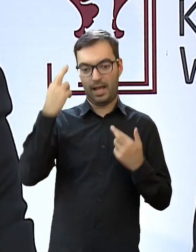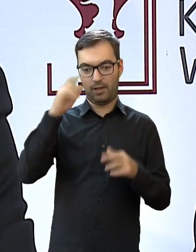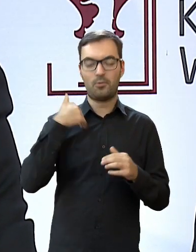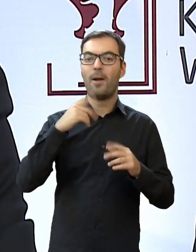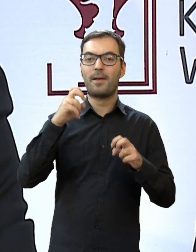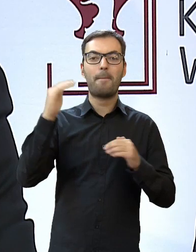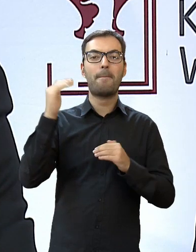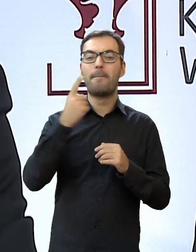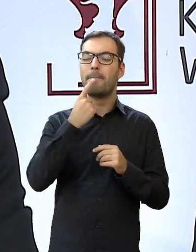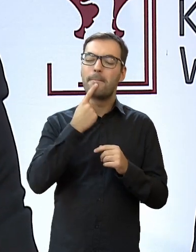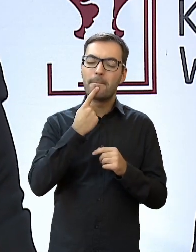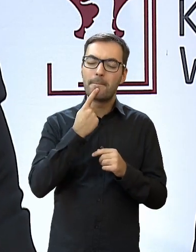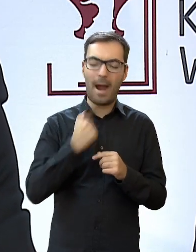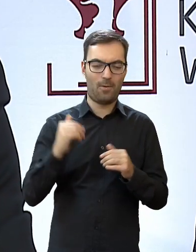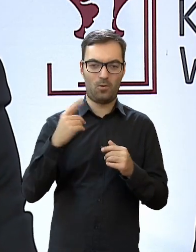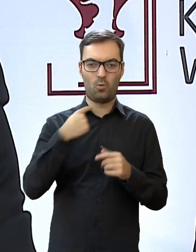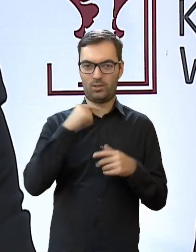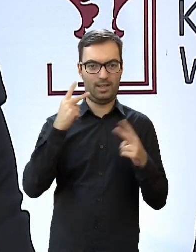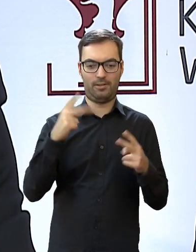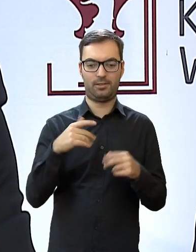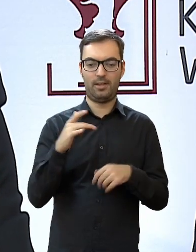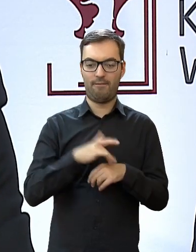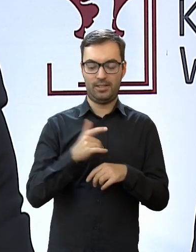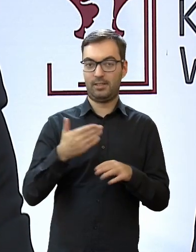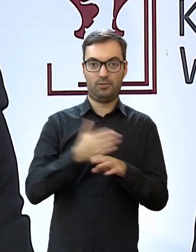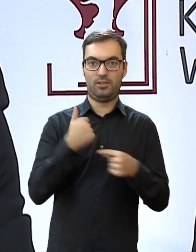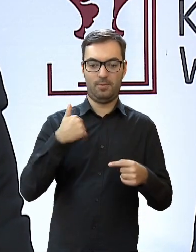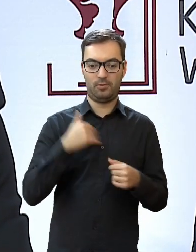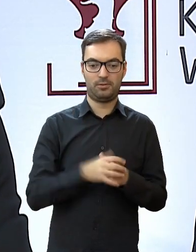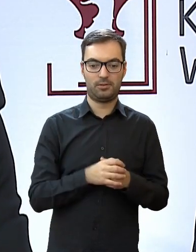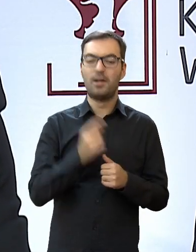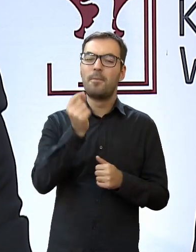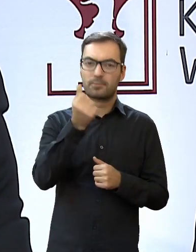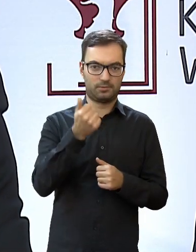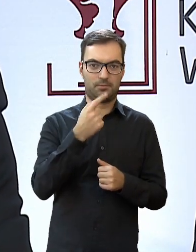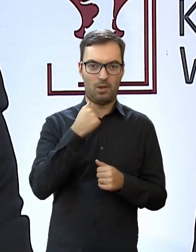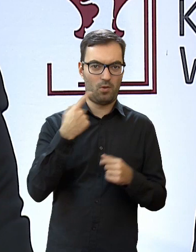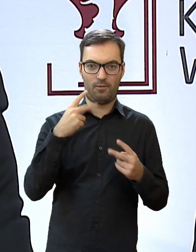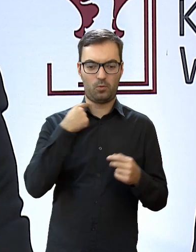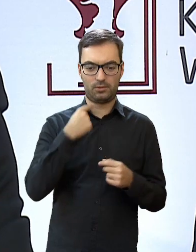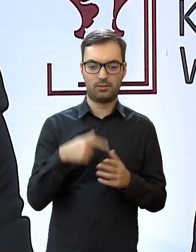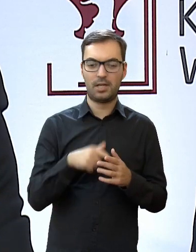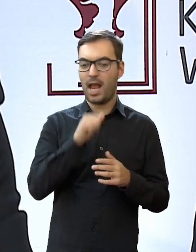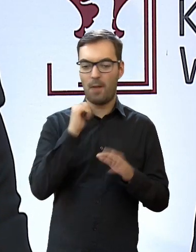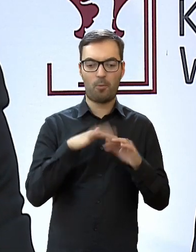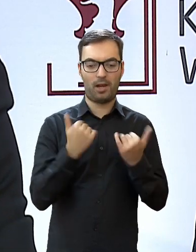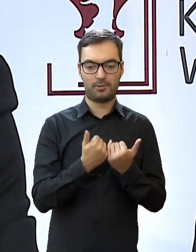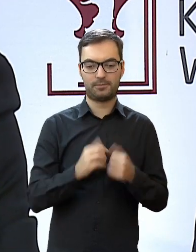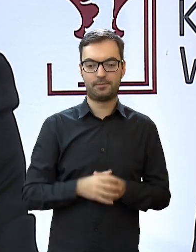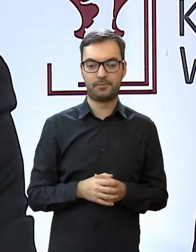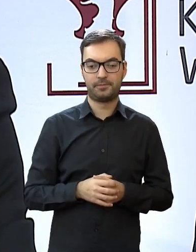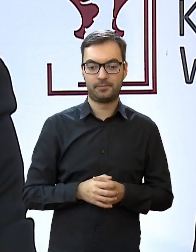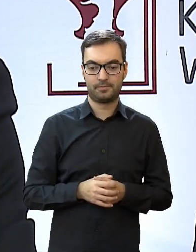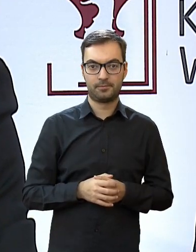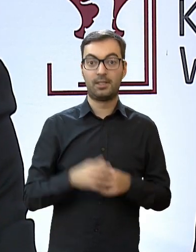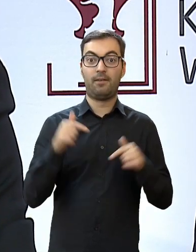głosów nieważnych. Przecież mieliśmy, takiego wyniku w Polsce nie było, żeby było tak niewiele głosów nieważnych. To były wybory do Europarlamentu. Wydaje mi się, że